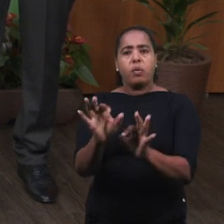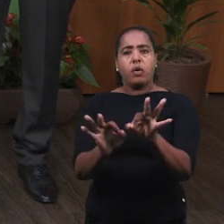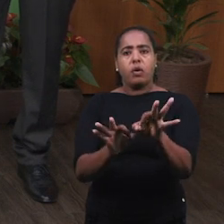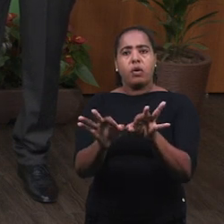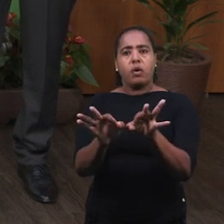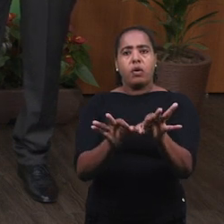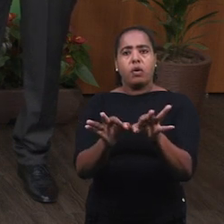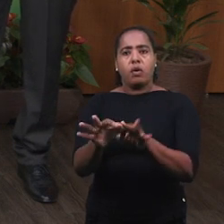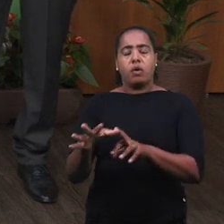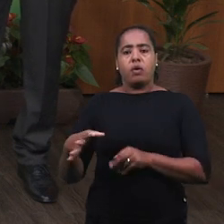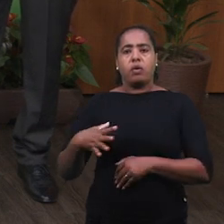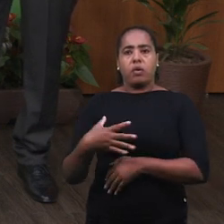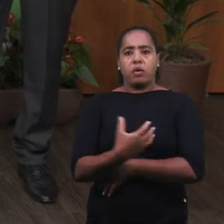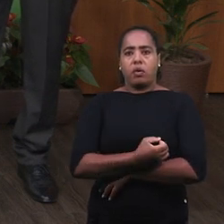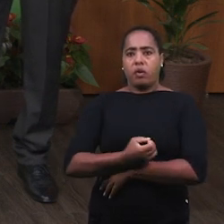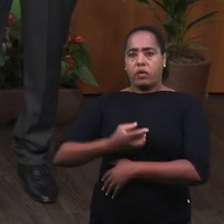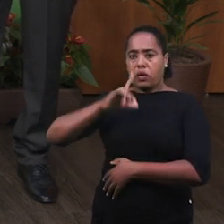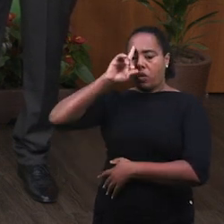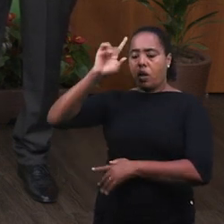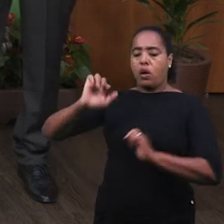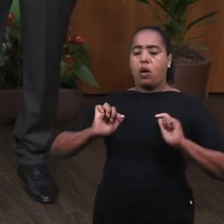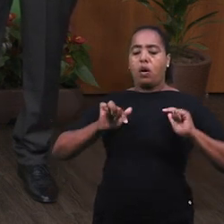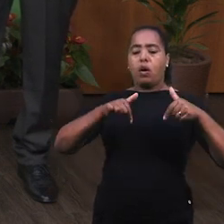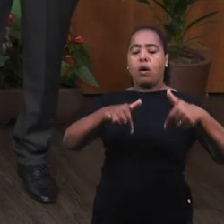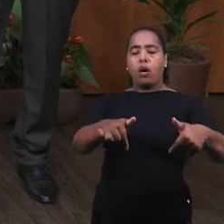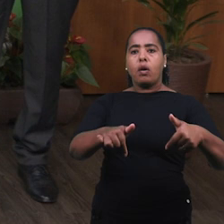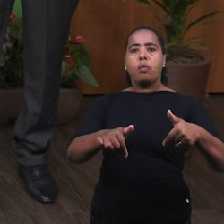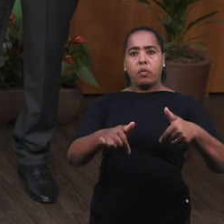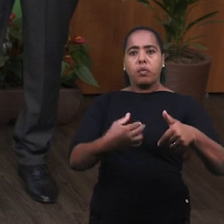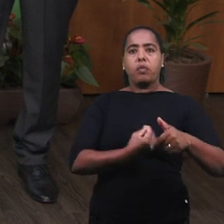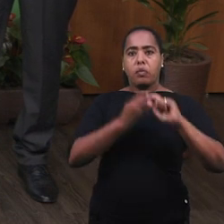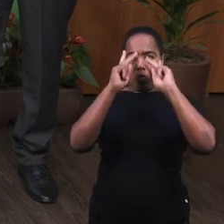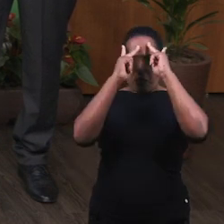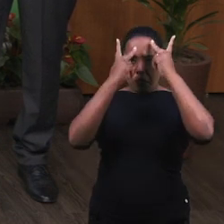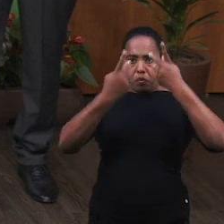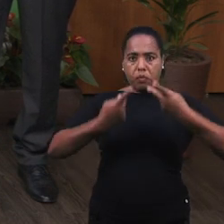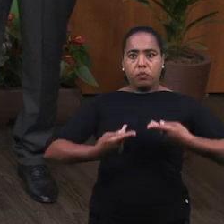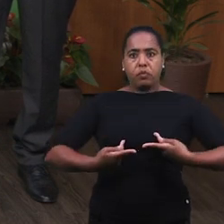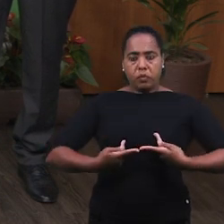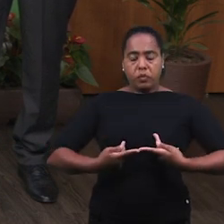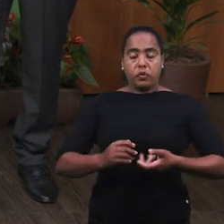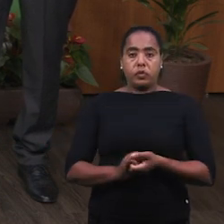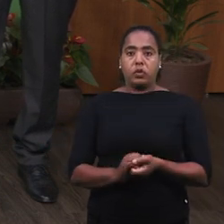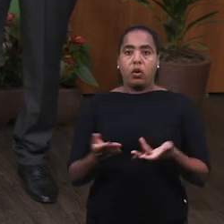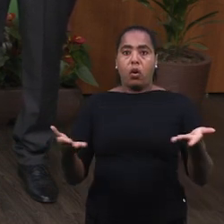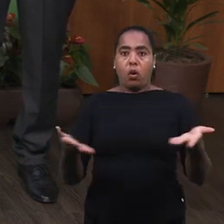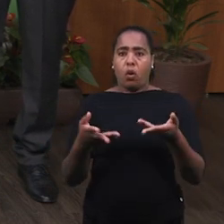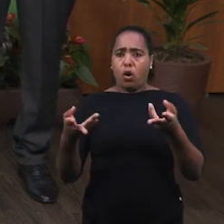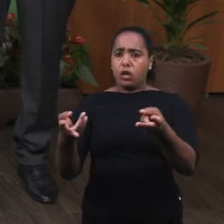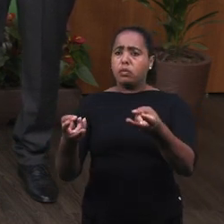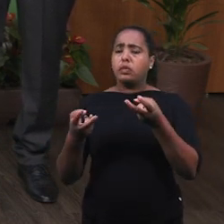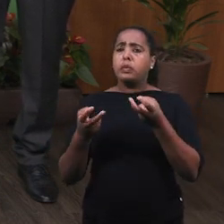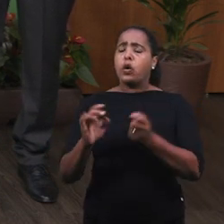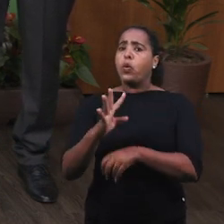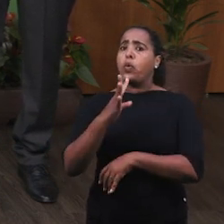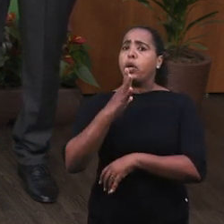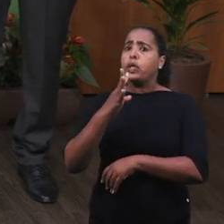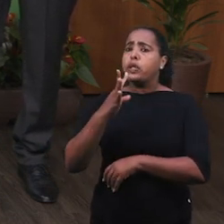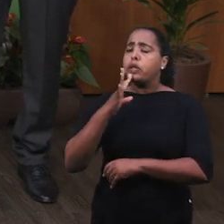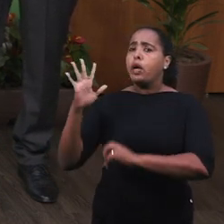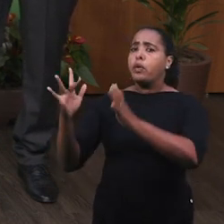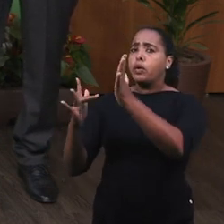de salut de Dieu pour l'homme. Nous avons vu aujourd'hui que le Seigneur Jésus est